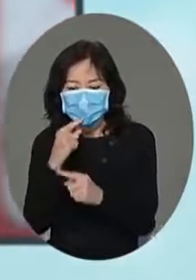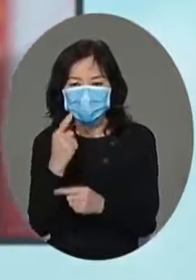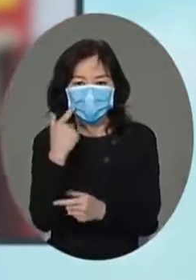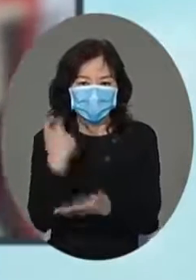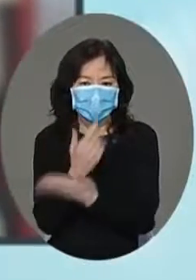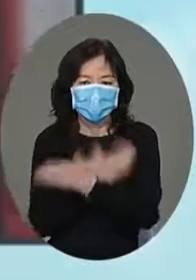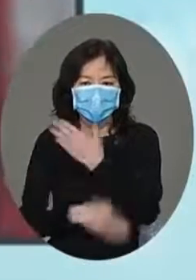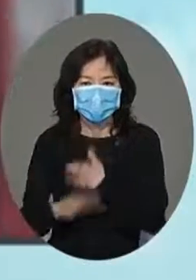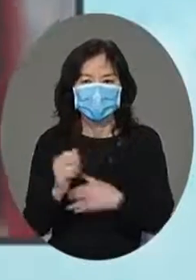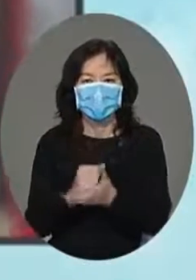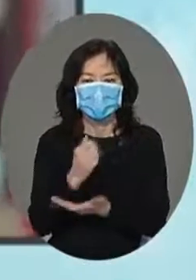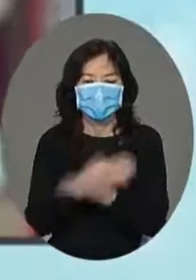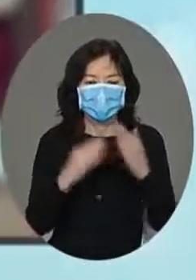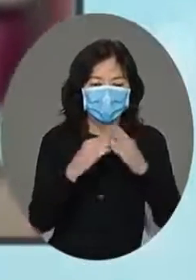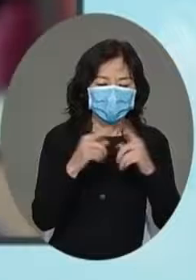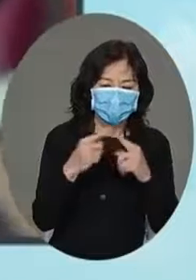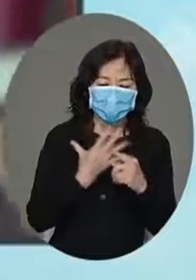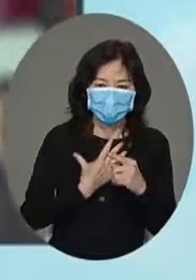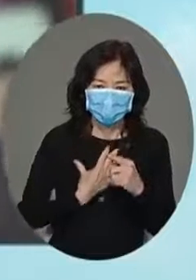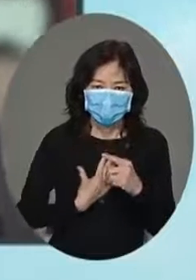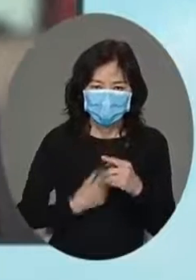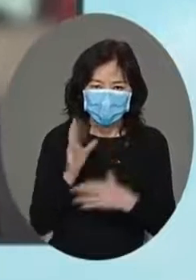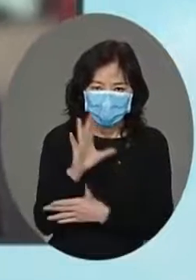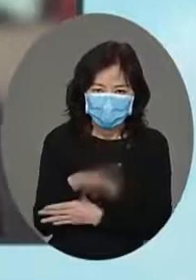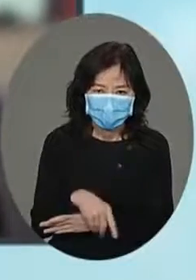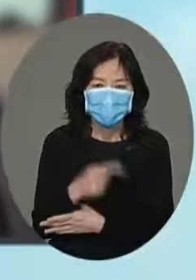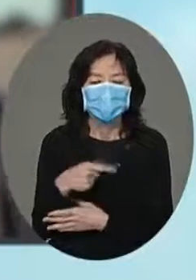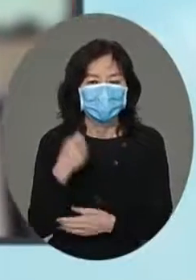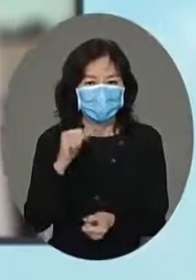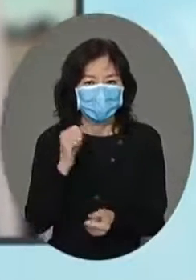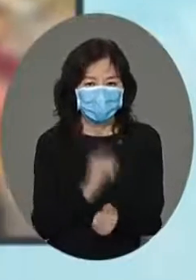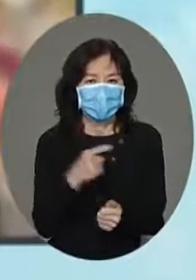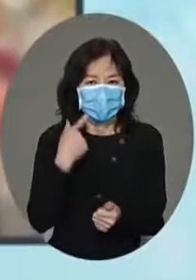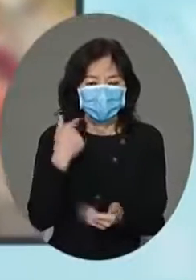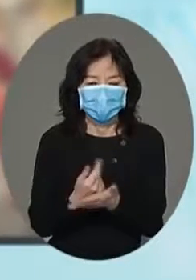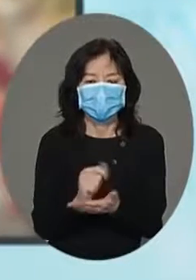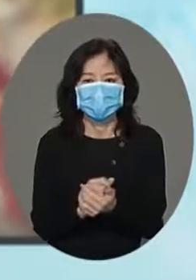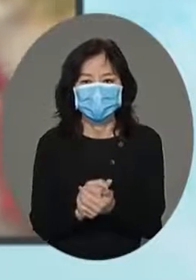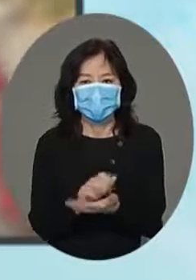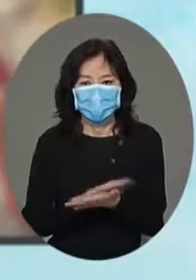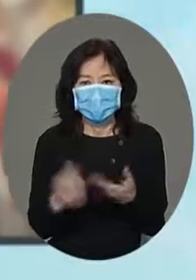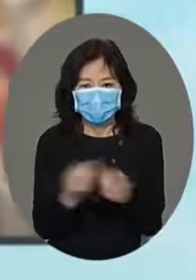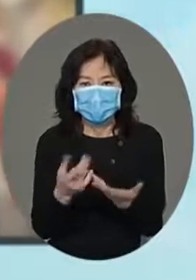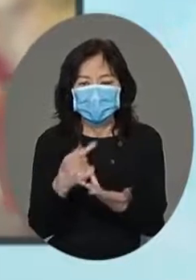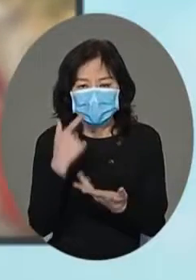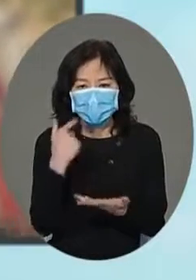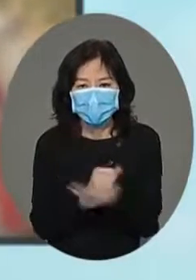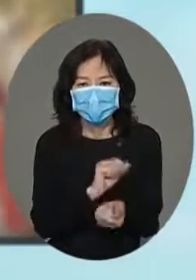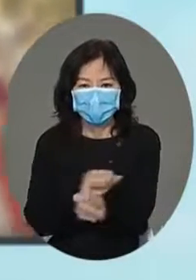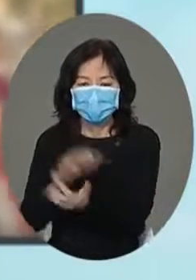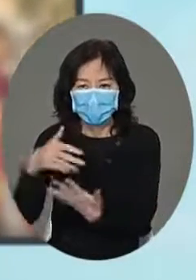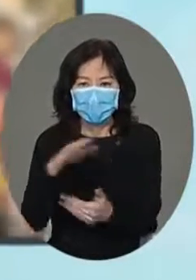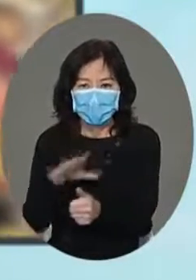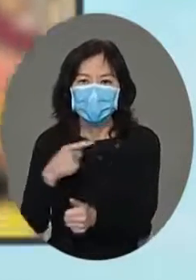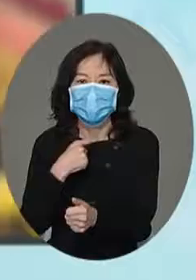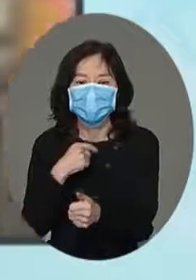害，傷者的家人因此陷於悲痛，都是家刑因素。鑑於案情嚴重，判刑必須具